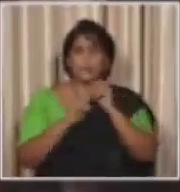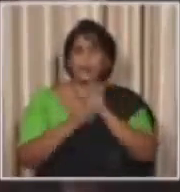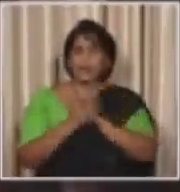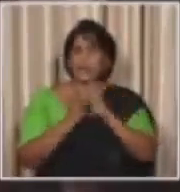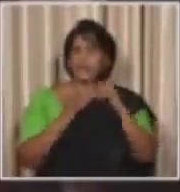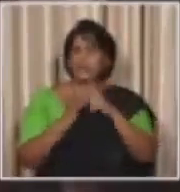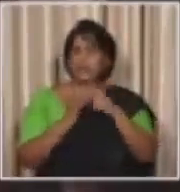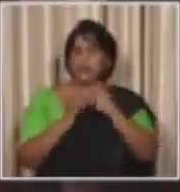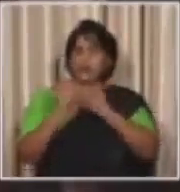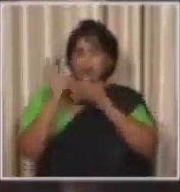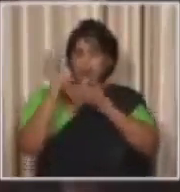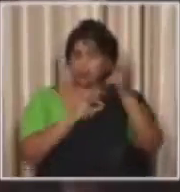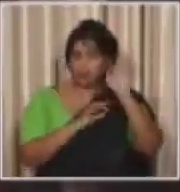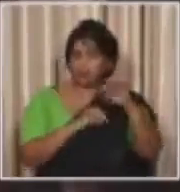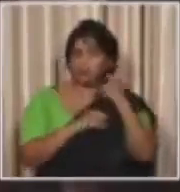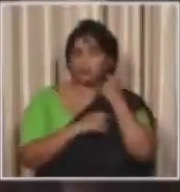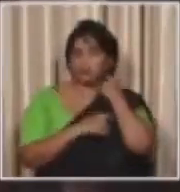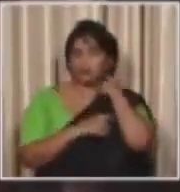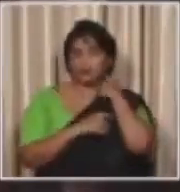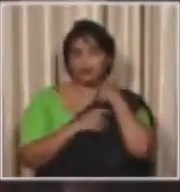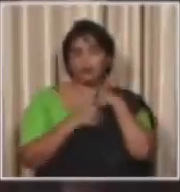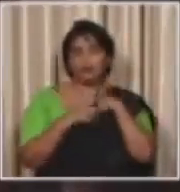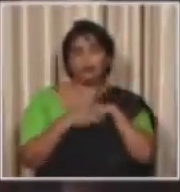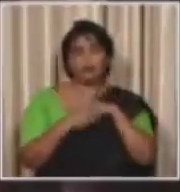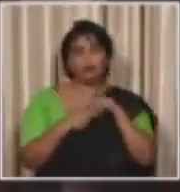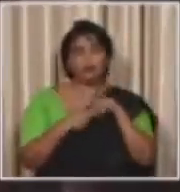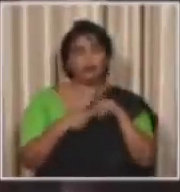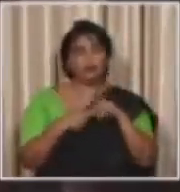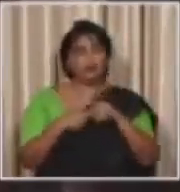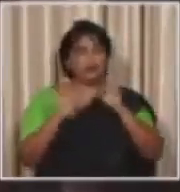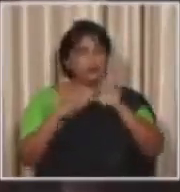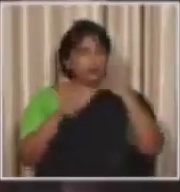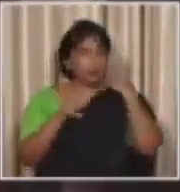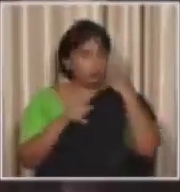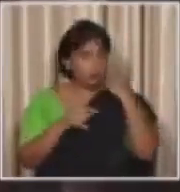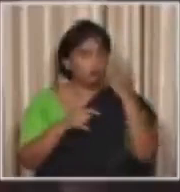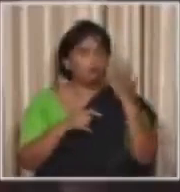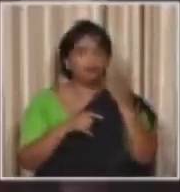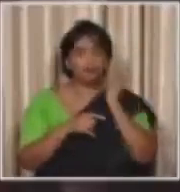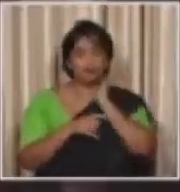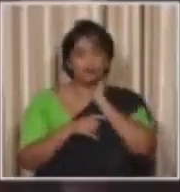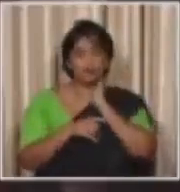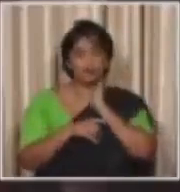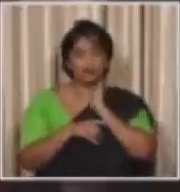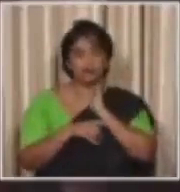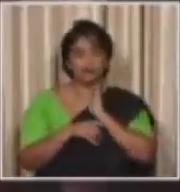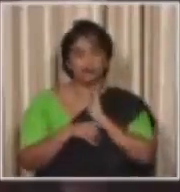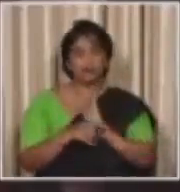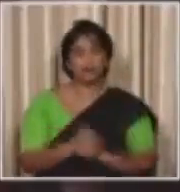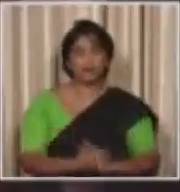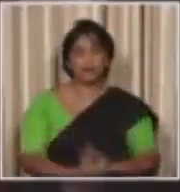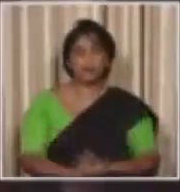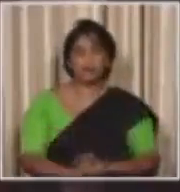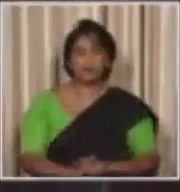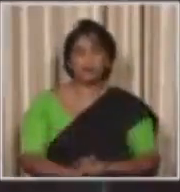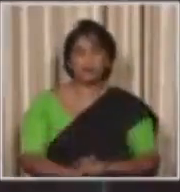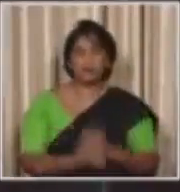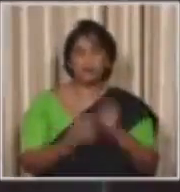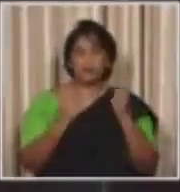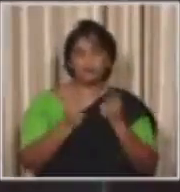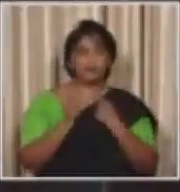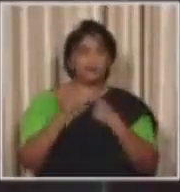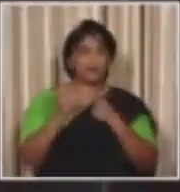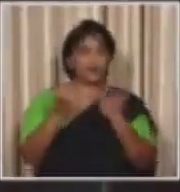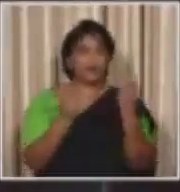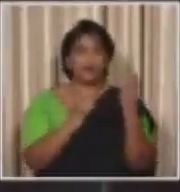පැමිණිල්ල ගිහිලා තියෙනවා. ඔබතුමාලා මේ ගැන යම් කිසි ආකාරයේ දැනුවත් වීමක් තියෙනවද කියලා සභානායකතුමා? ක්ෂණිකව ඒකට පිළිතුරක් දෙන්න